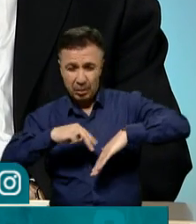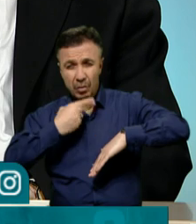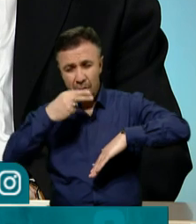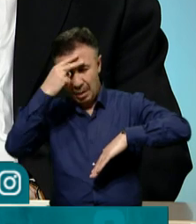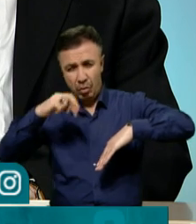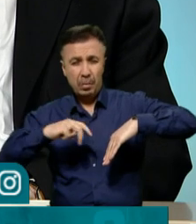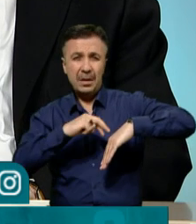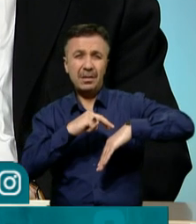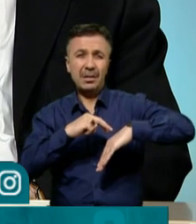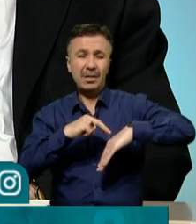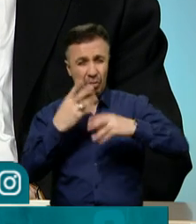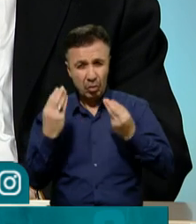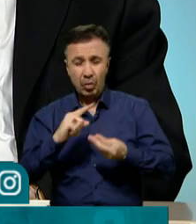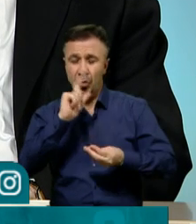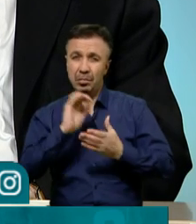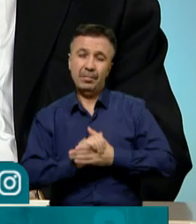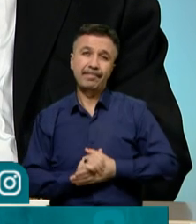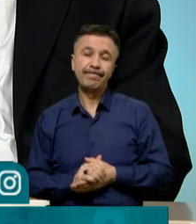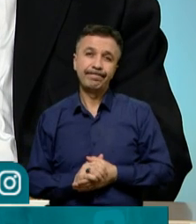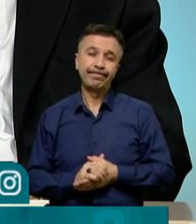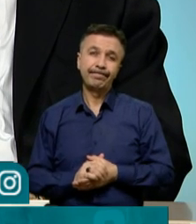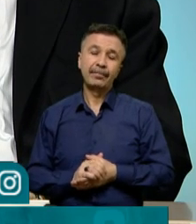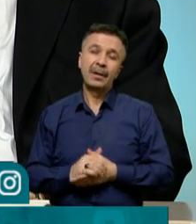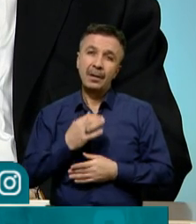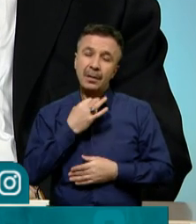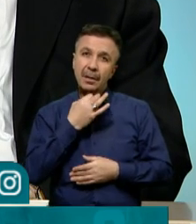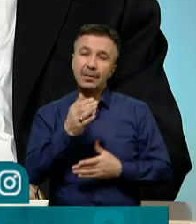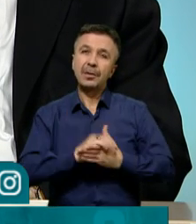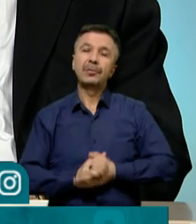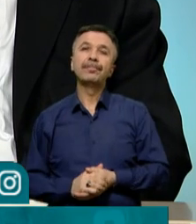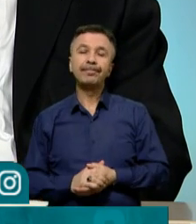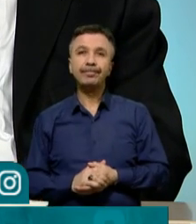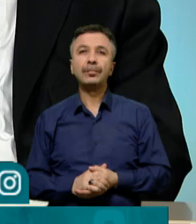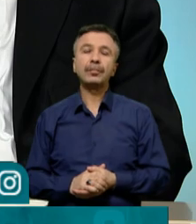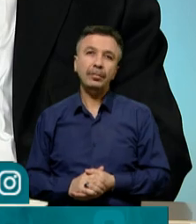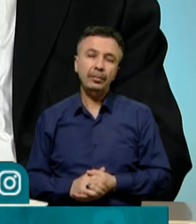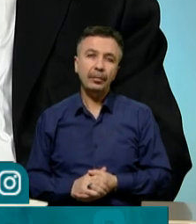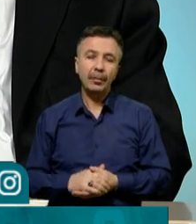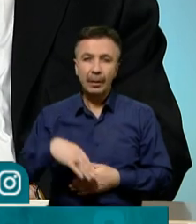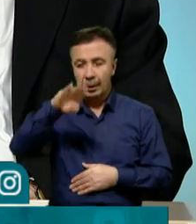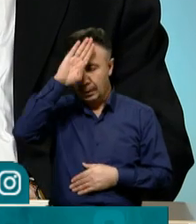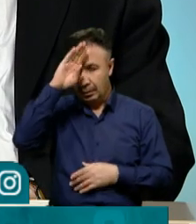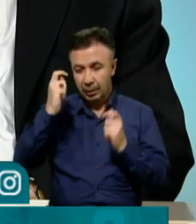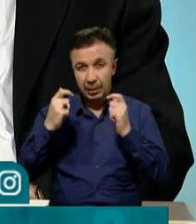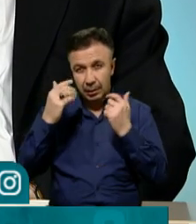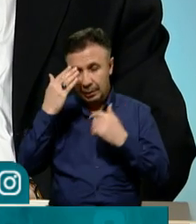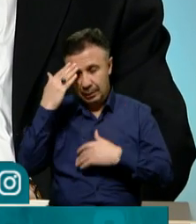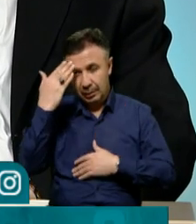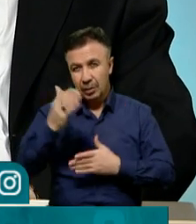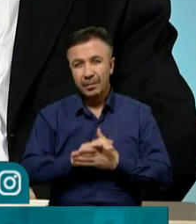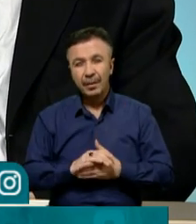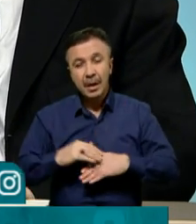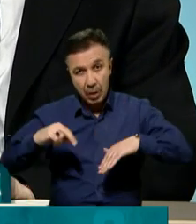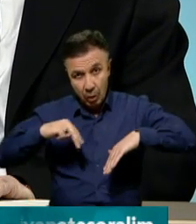İşiniz rast gelsin yavrularım. Amin. Teşekkür ederiz. Allah. Cenab-ı Allah ömrünüzü bereketlendirsin. İstanbul'a selam ediyoruz. Tabii hutbe